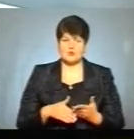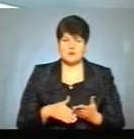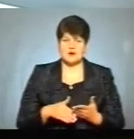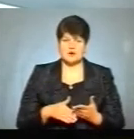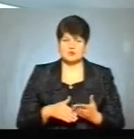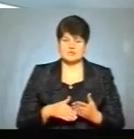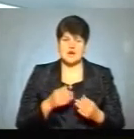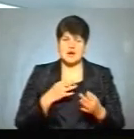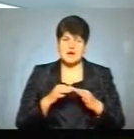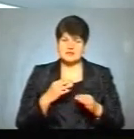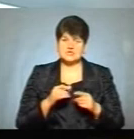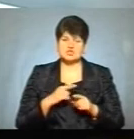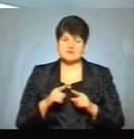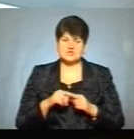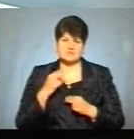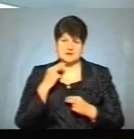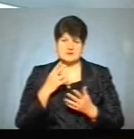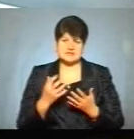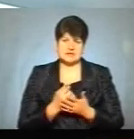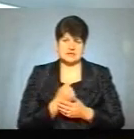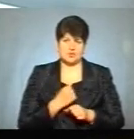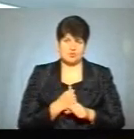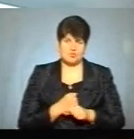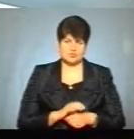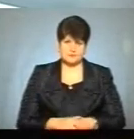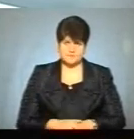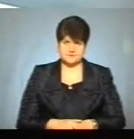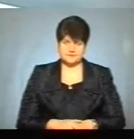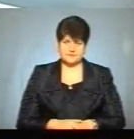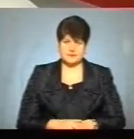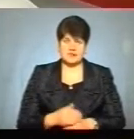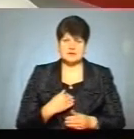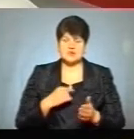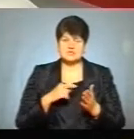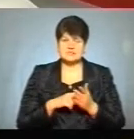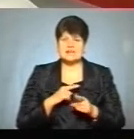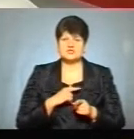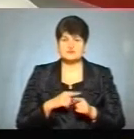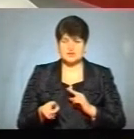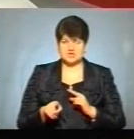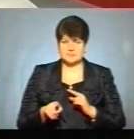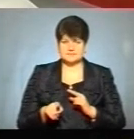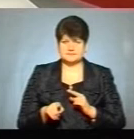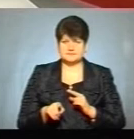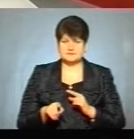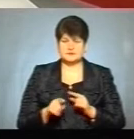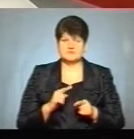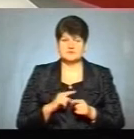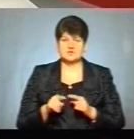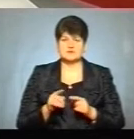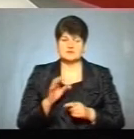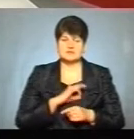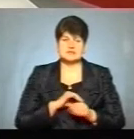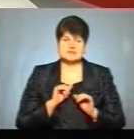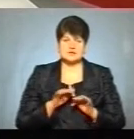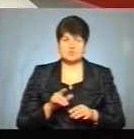радники швидше, ефективніше знайти роботу першу? Ну, наша мета якнайшвидше вжити заходів відповідних,